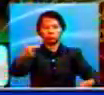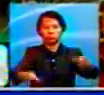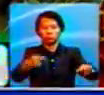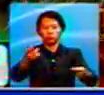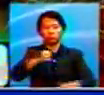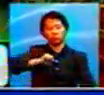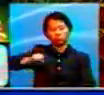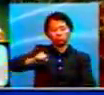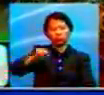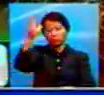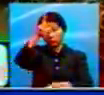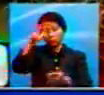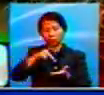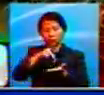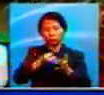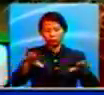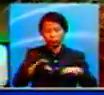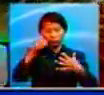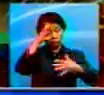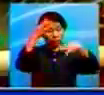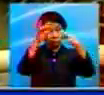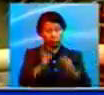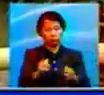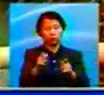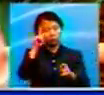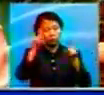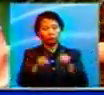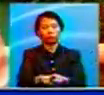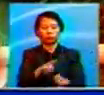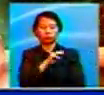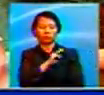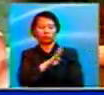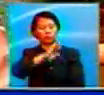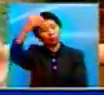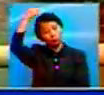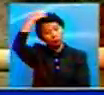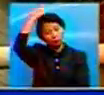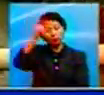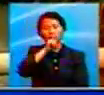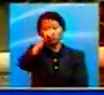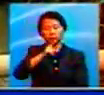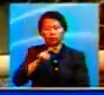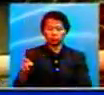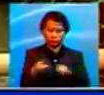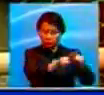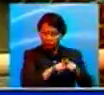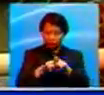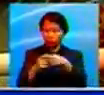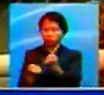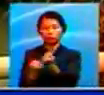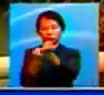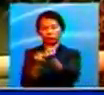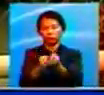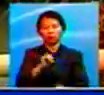yang dibuat oleh kerajaan pusat yang telah disetujui oleh Menteri Besar Selangor. Sepatutnya kita bersama-sama menyokong. Ya.